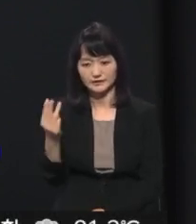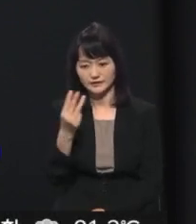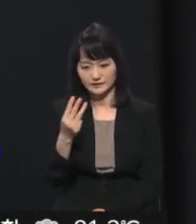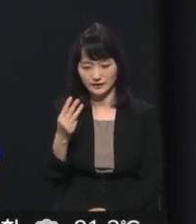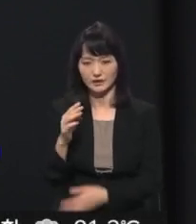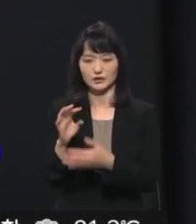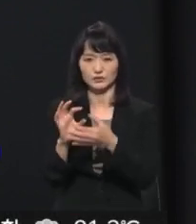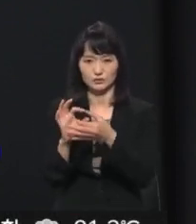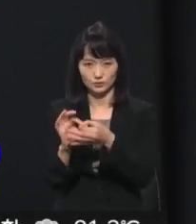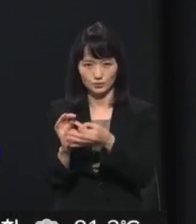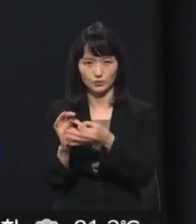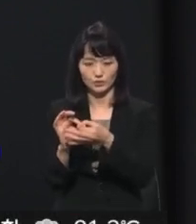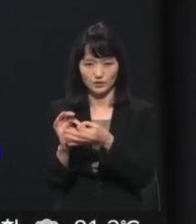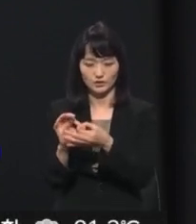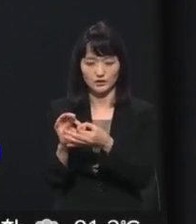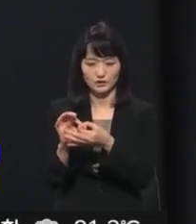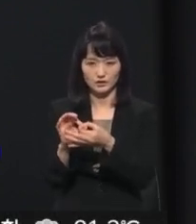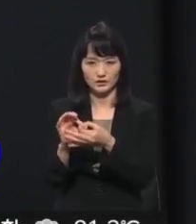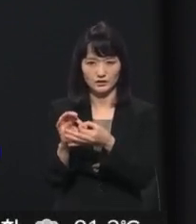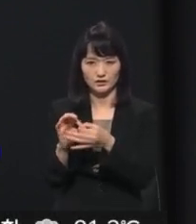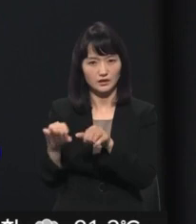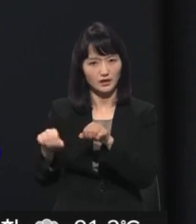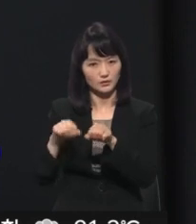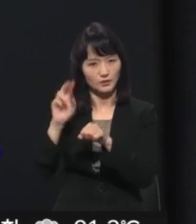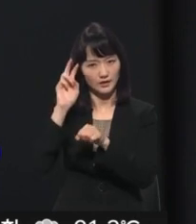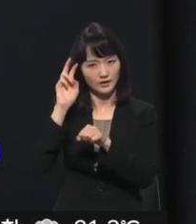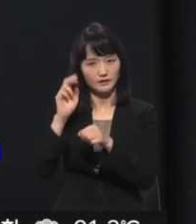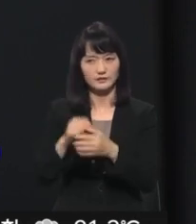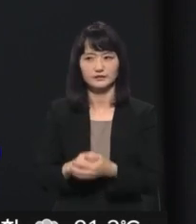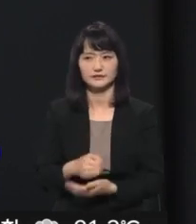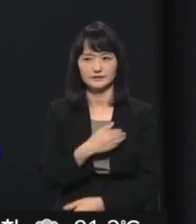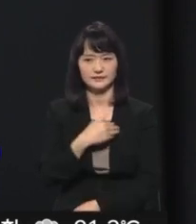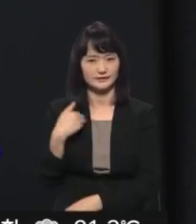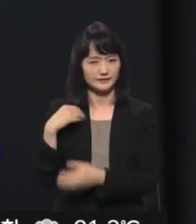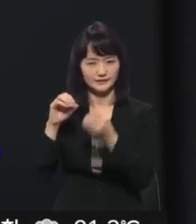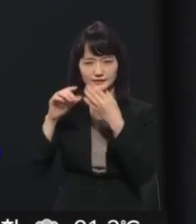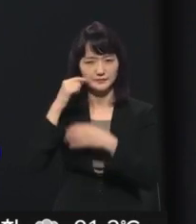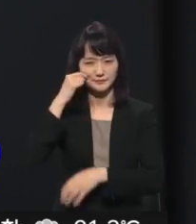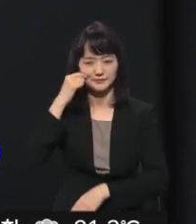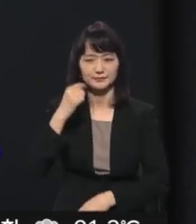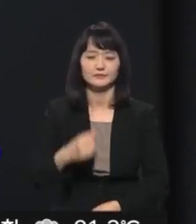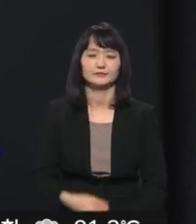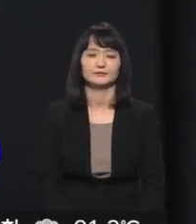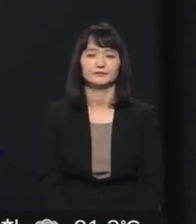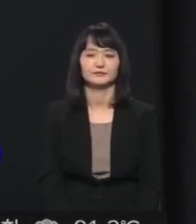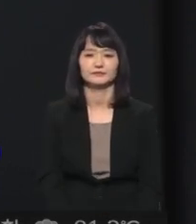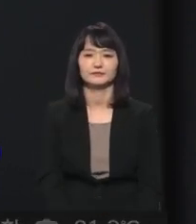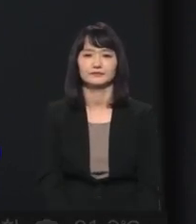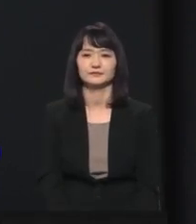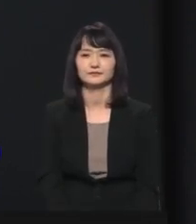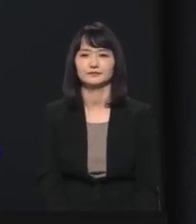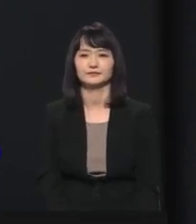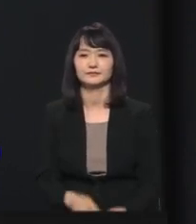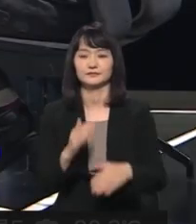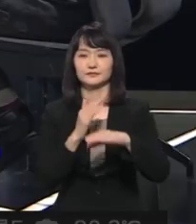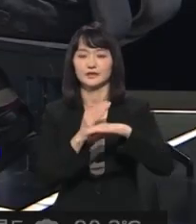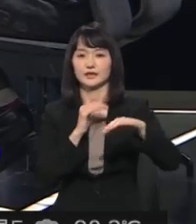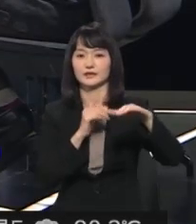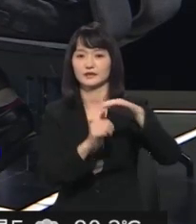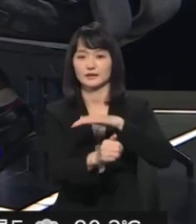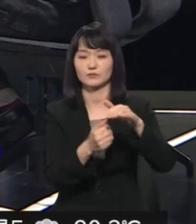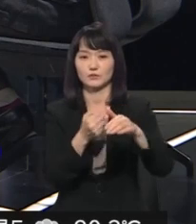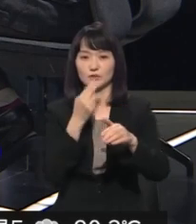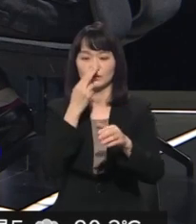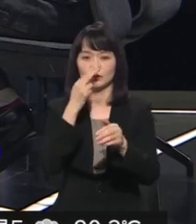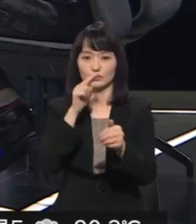외부에선 관측이 되는데 예 사실 뭐 자신있게 말씀 못드리겠네요 2 또 뭐 이게 이제 담궈 네 이제 생각이 있으신